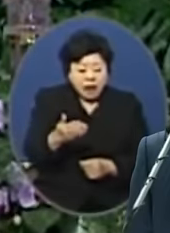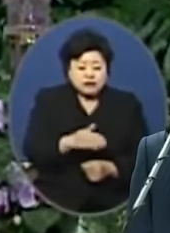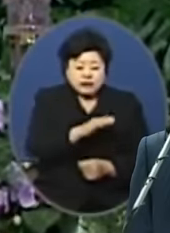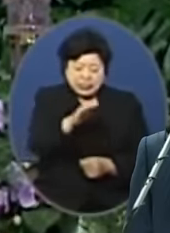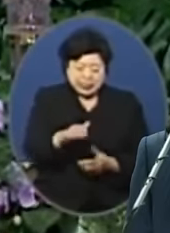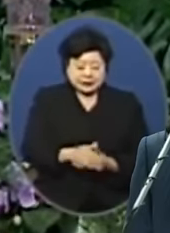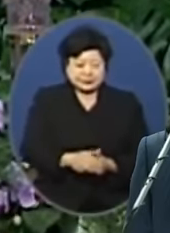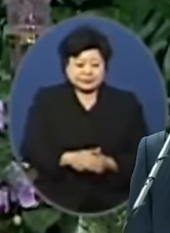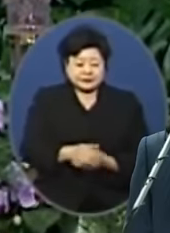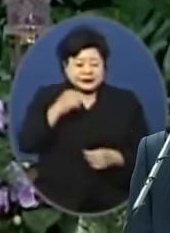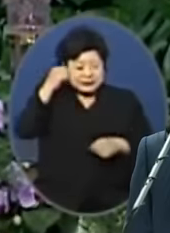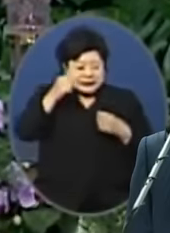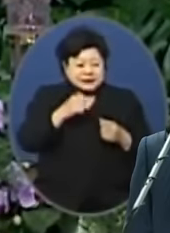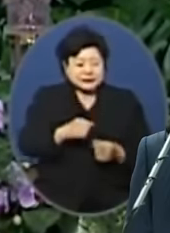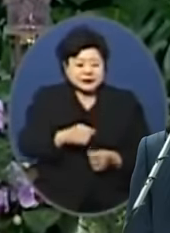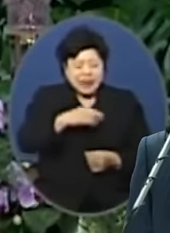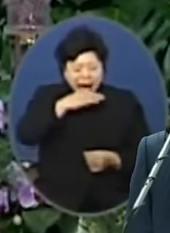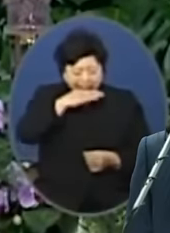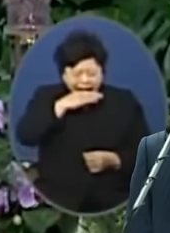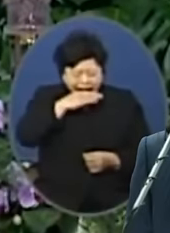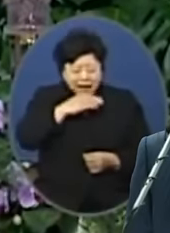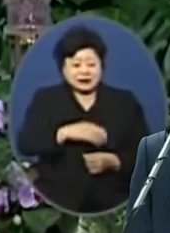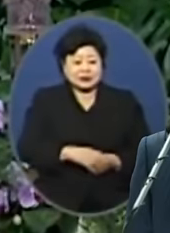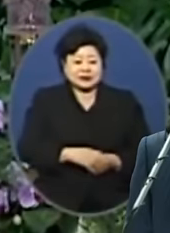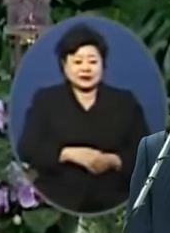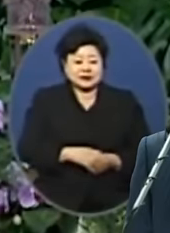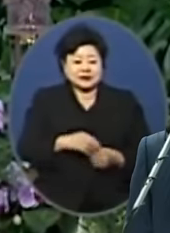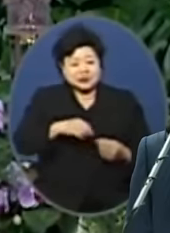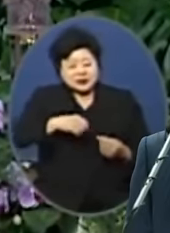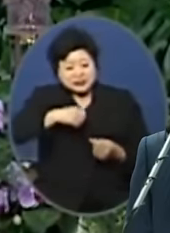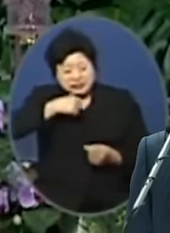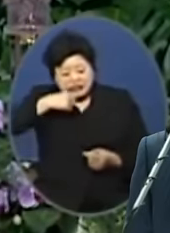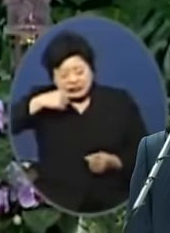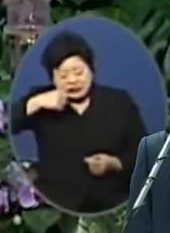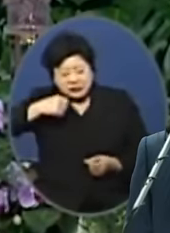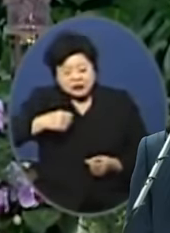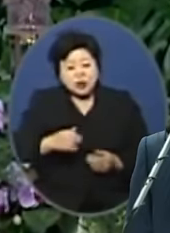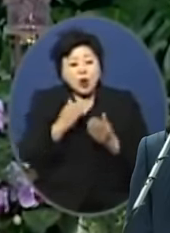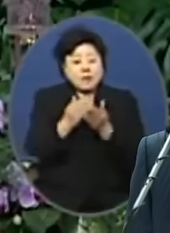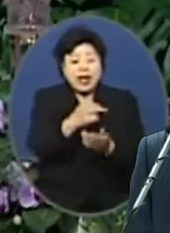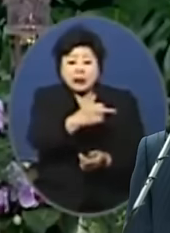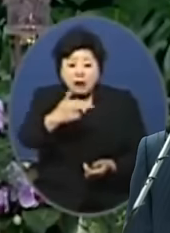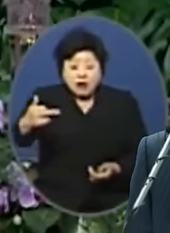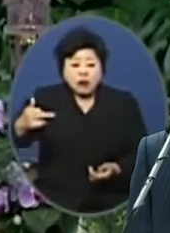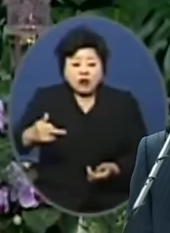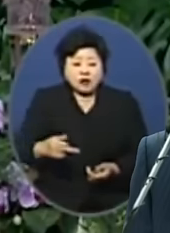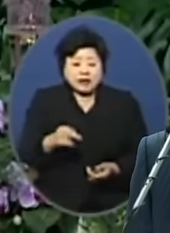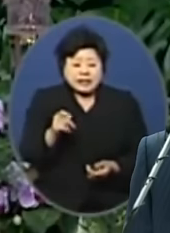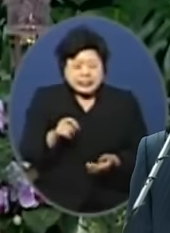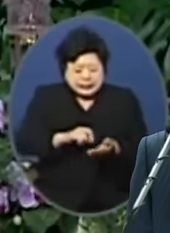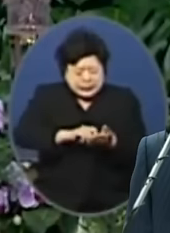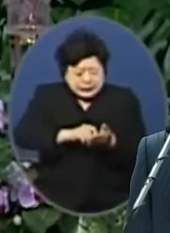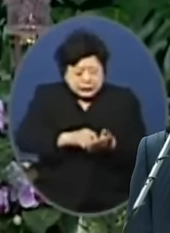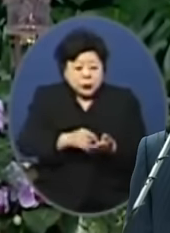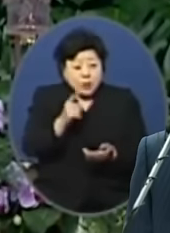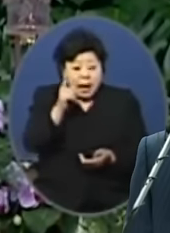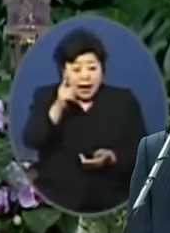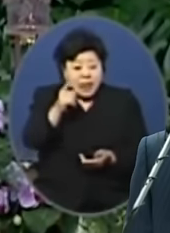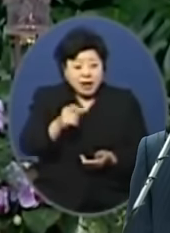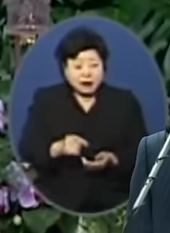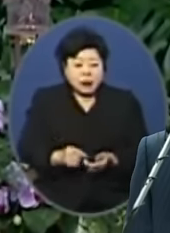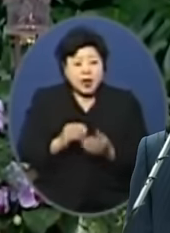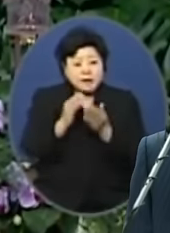우리가 짐승을 재갈 물려서 이끌어가고 큰 배라도 키로서